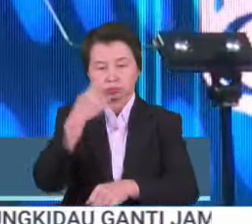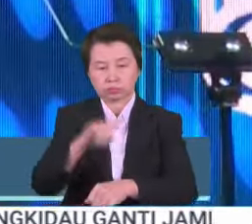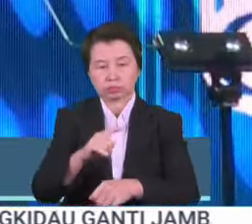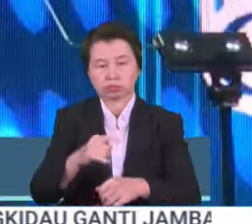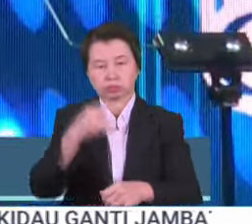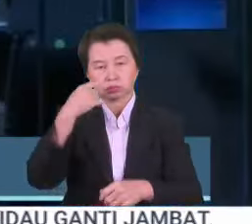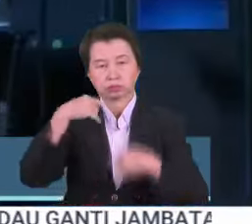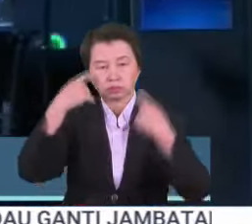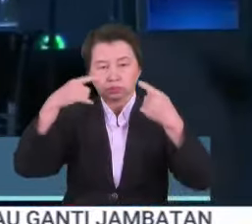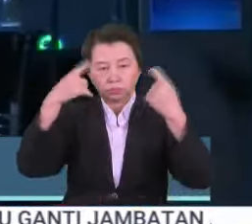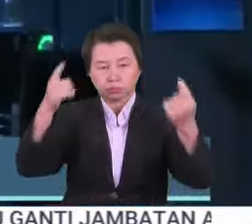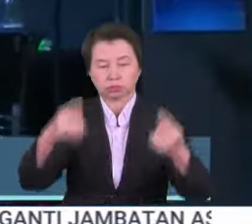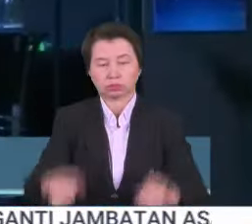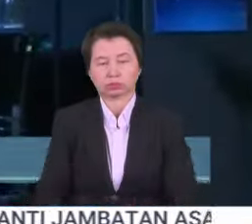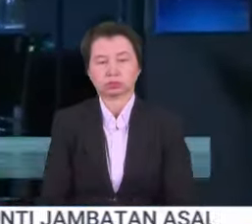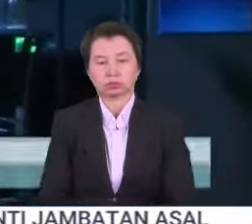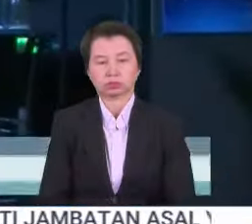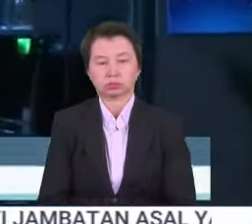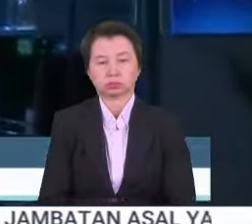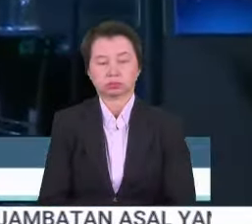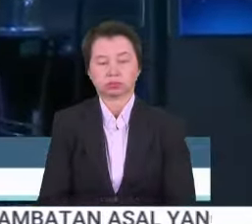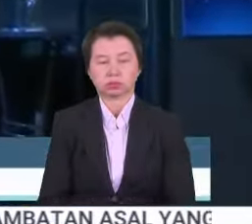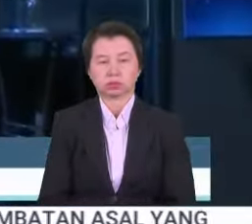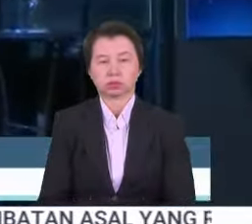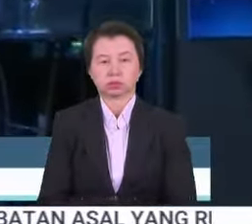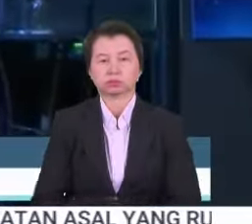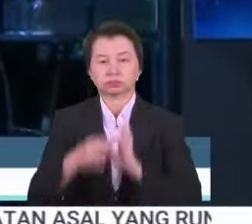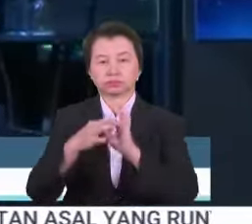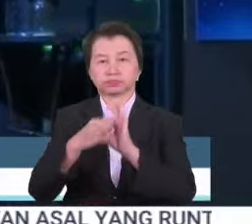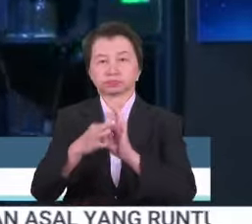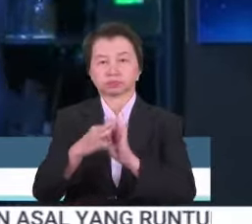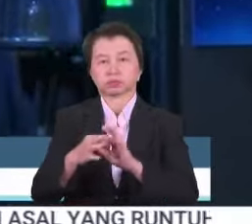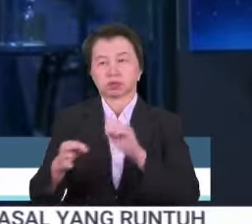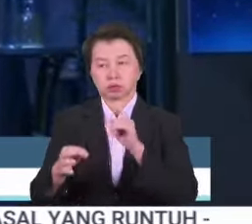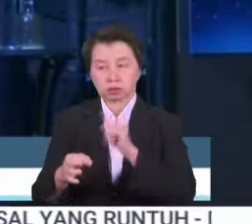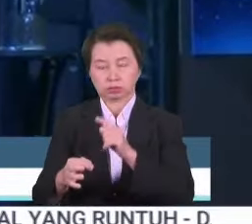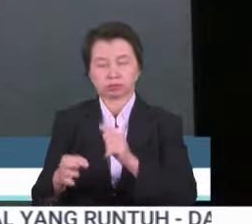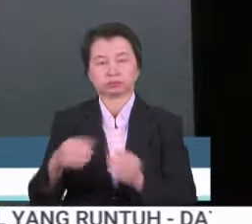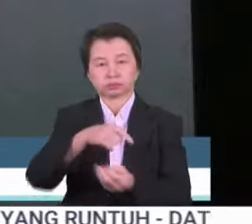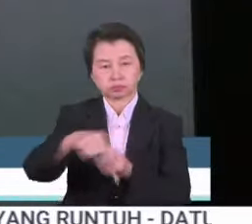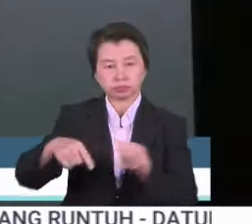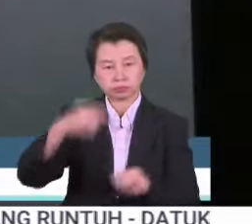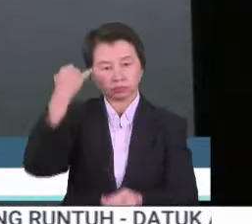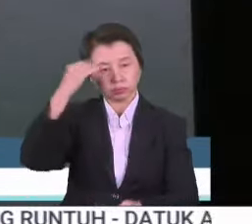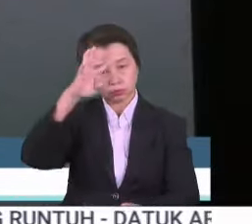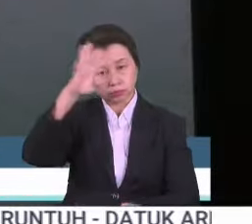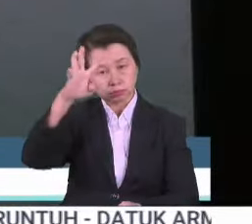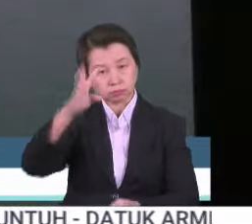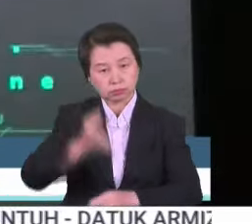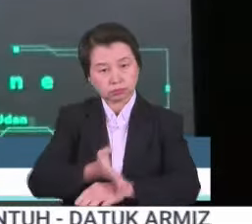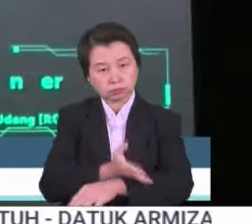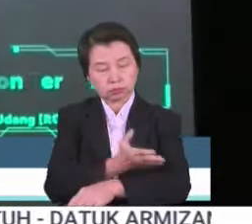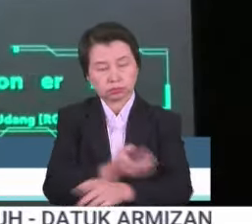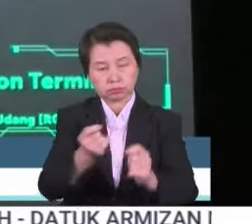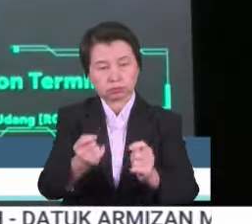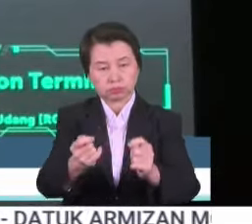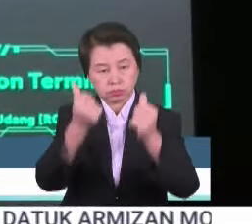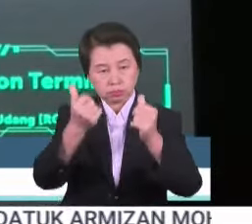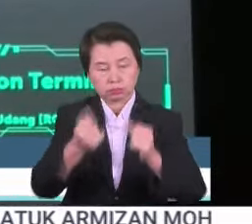economic success. Yang amat berhormat Datuk Sri. Kerjasama ini juga melahirkan persekitaran inovasi yang berkembang maju